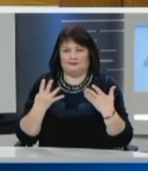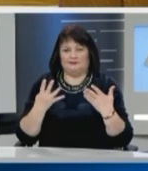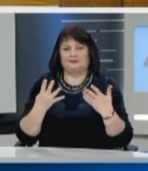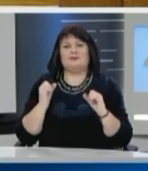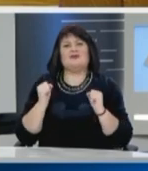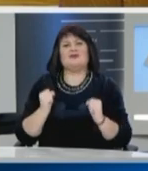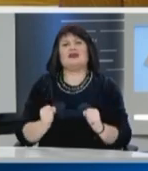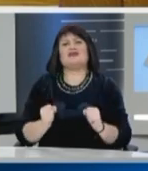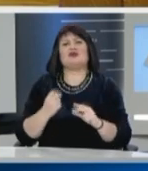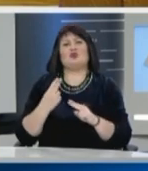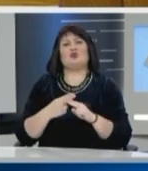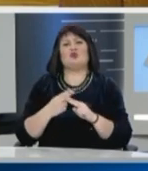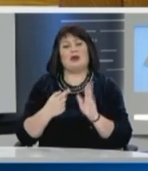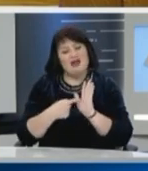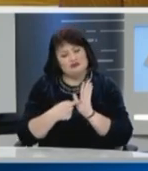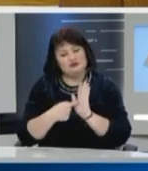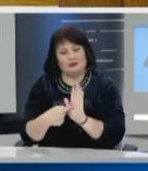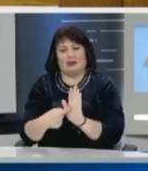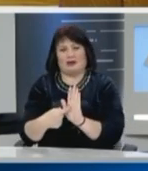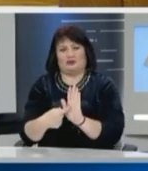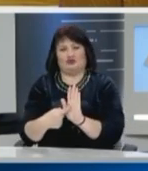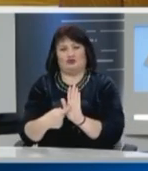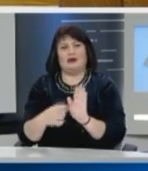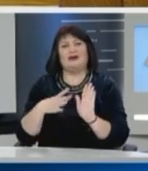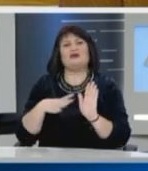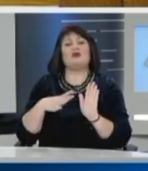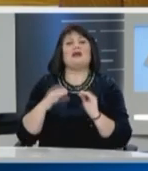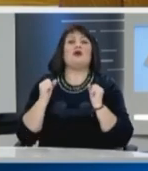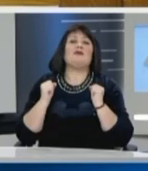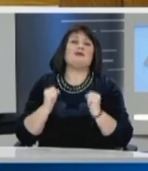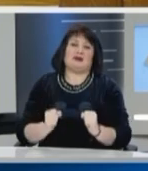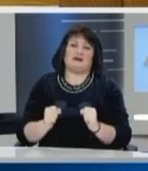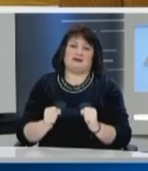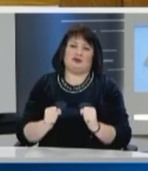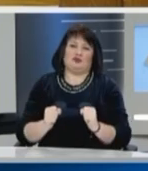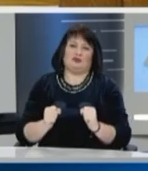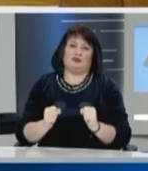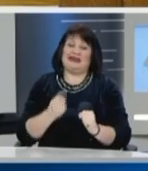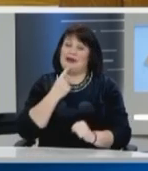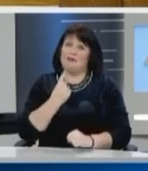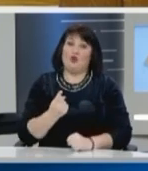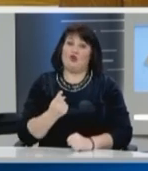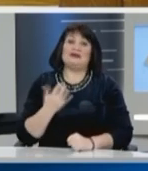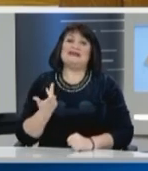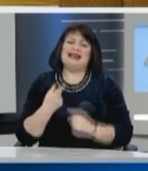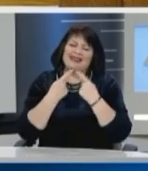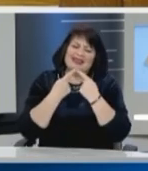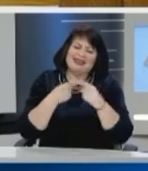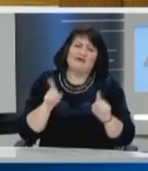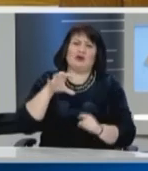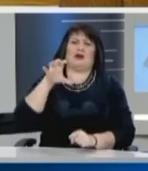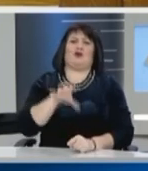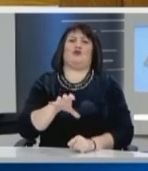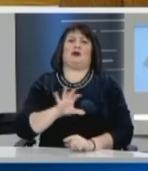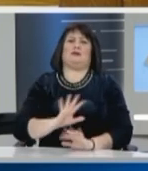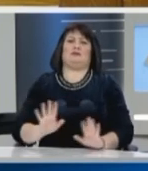αυτό είναι το βασικό μήνυμα και εκεί επιστρέφω, το είπα και πριν, αυτό είναι το βασικό μήνυμα, είναι μια τελείως διαφορετική